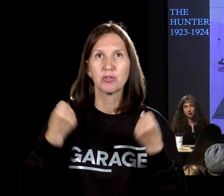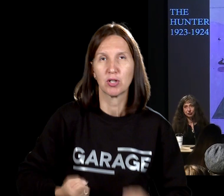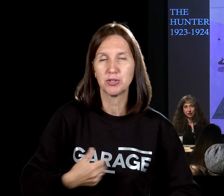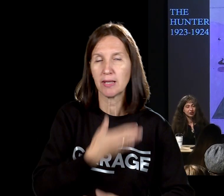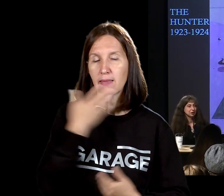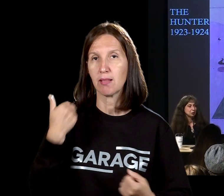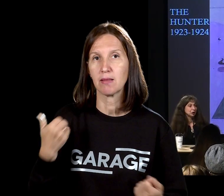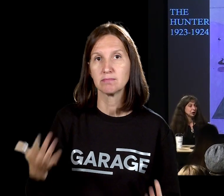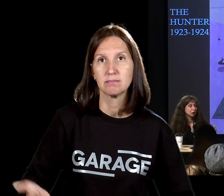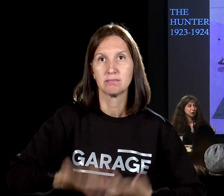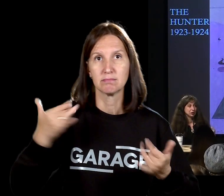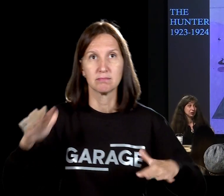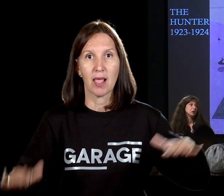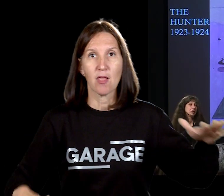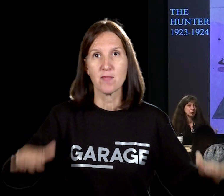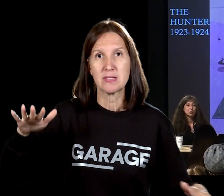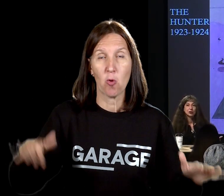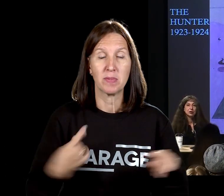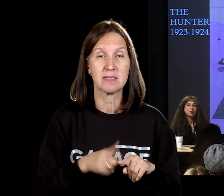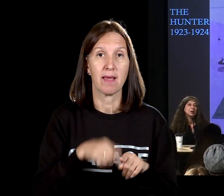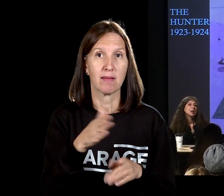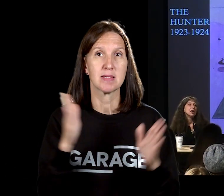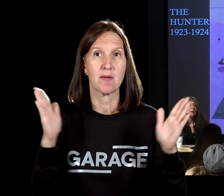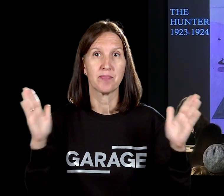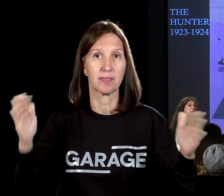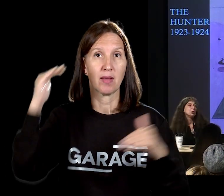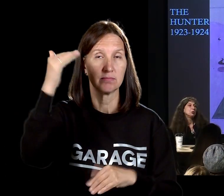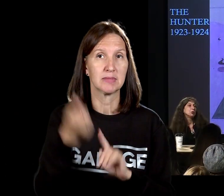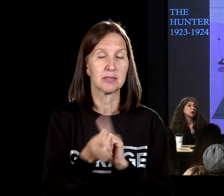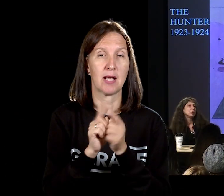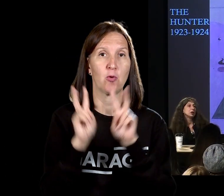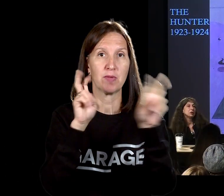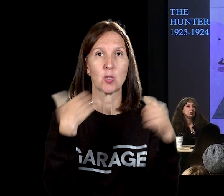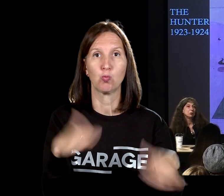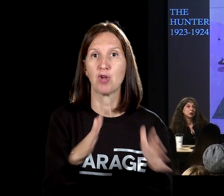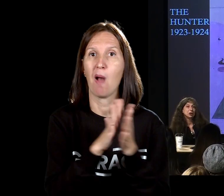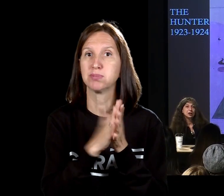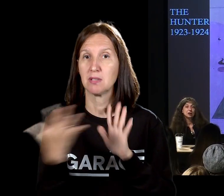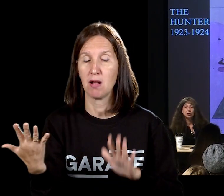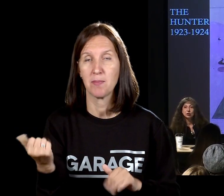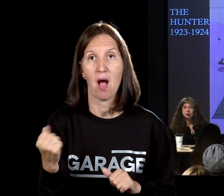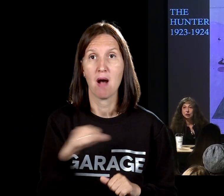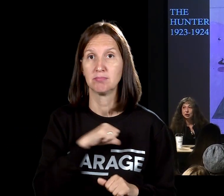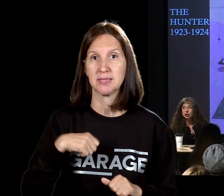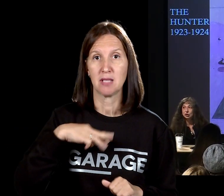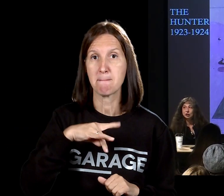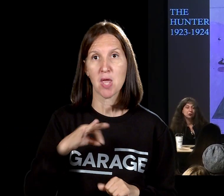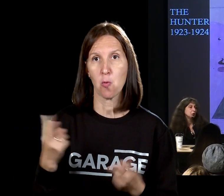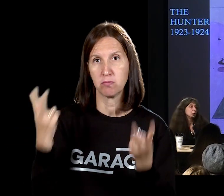исчезает фигуративность. Эти работы становятся как бы абстрактными, при том, что Миро никогда себя абстракционистом не